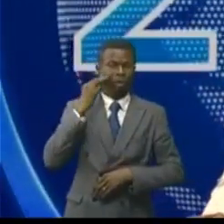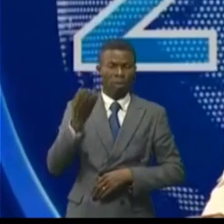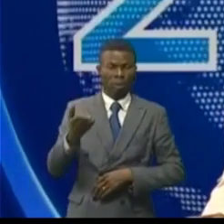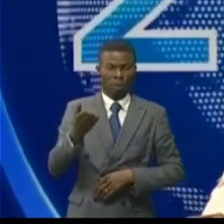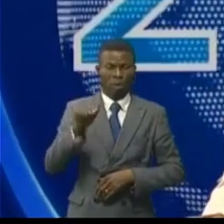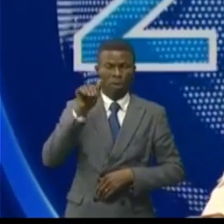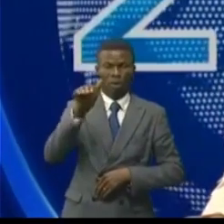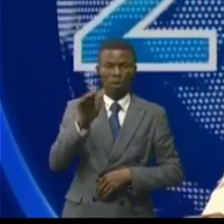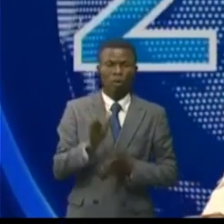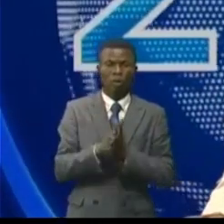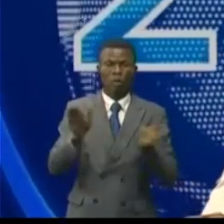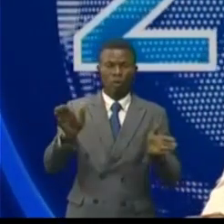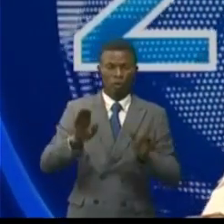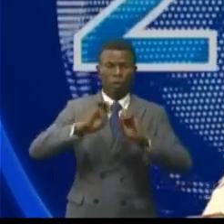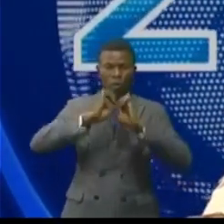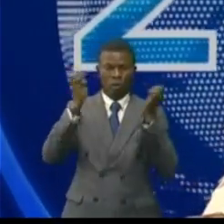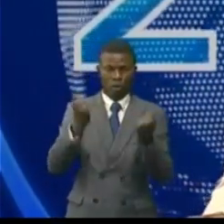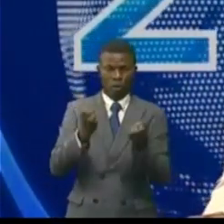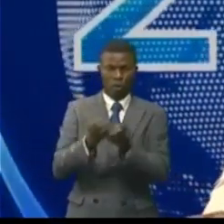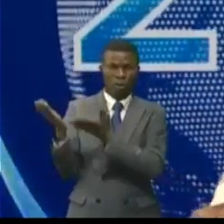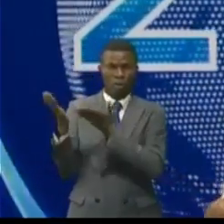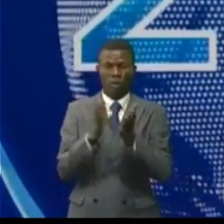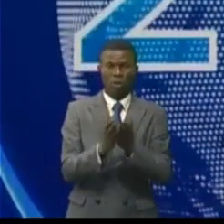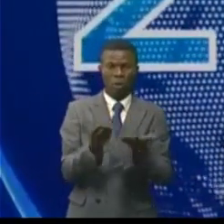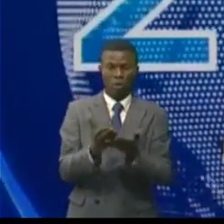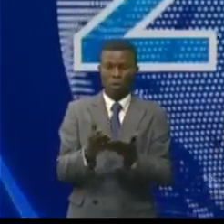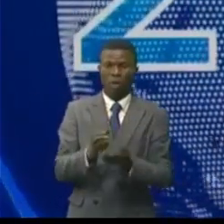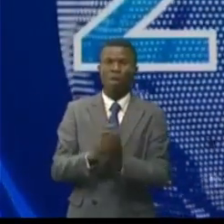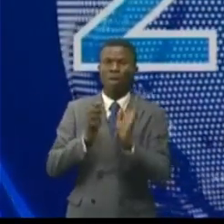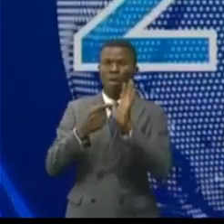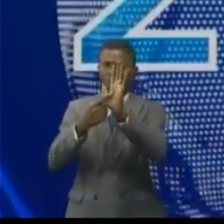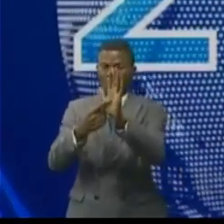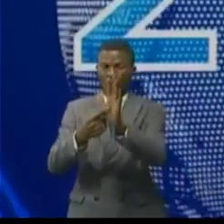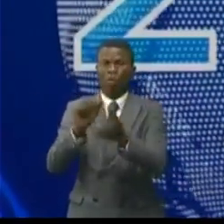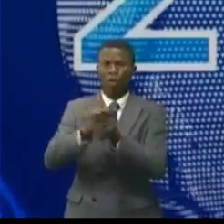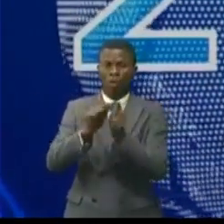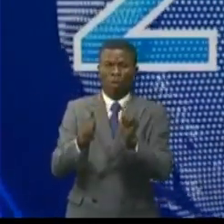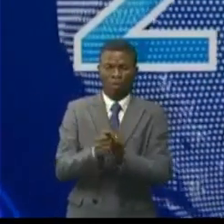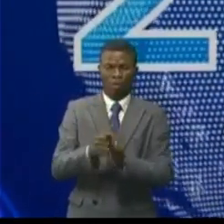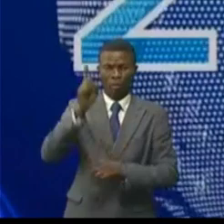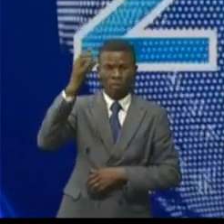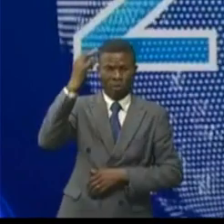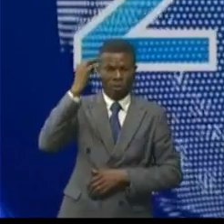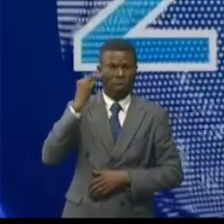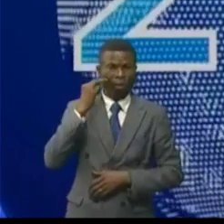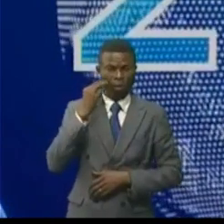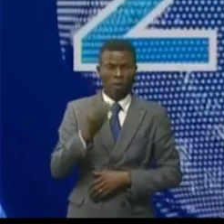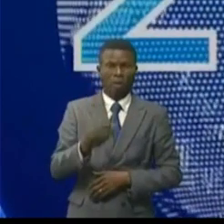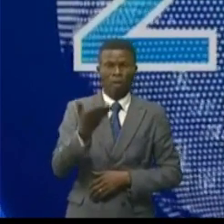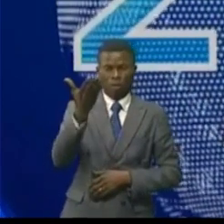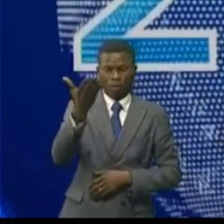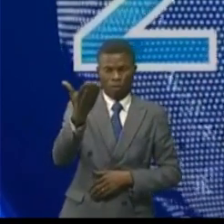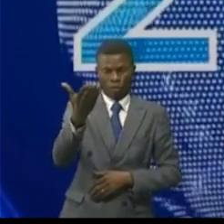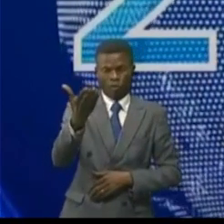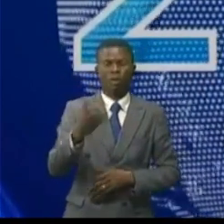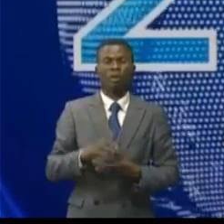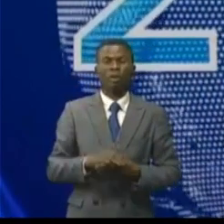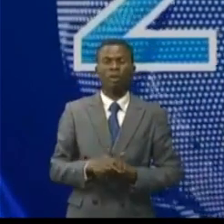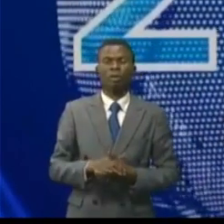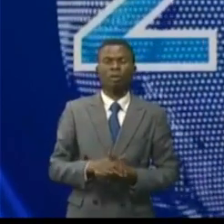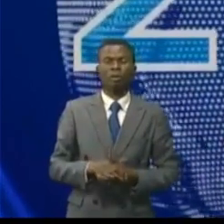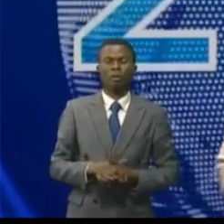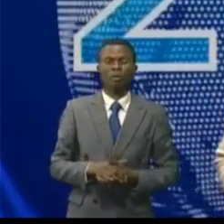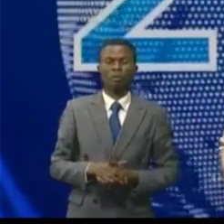directeur général de cette entreprise du portefeuille, a présenté la situation à Jean-Michel Samalukonde. Pati Tondwangu Kizunda, Julien